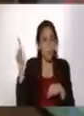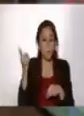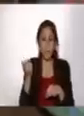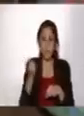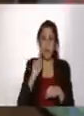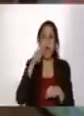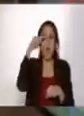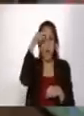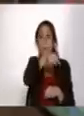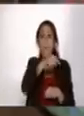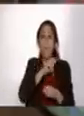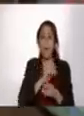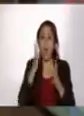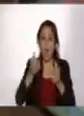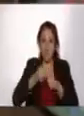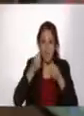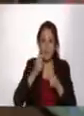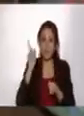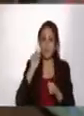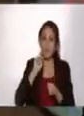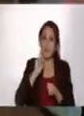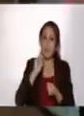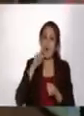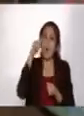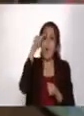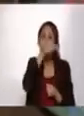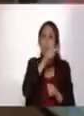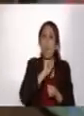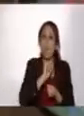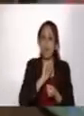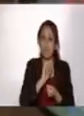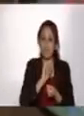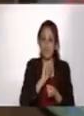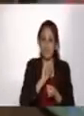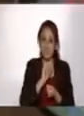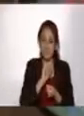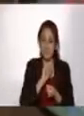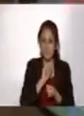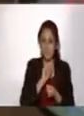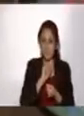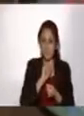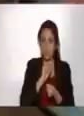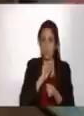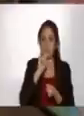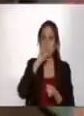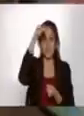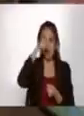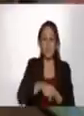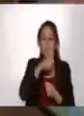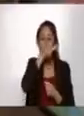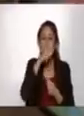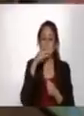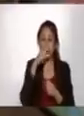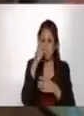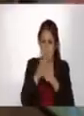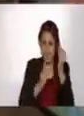قام قال لا، حد خطف مين؟ ده الموضوع هنا، ما السر هنا في البيت ده وفي الشارع ده، السر